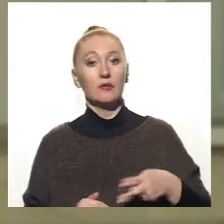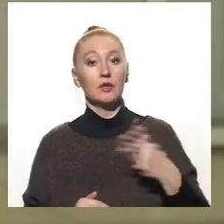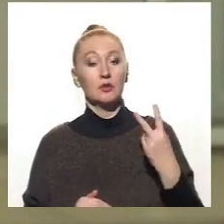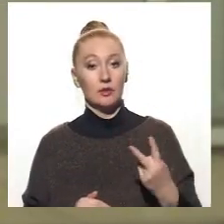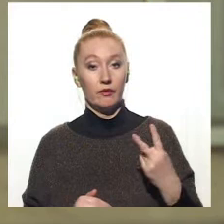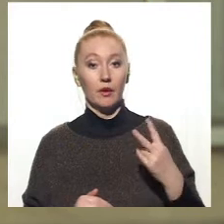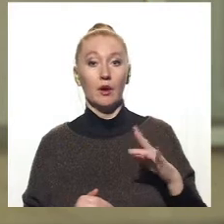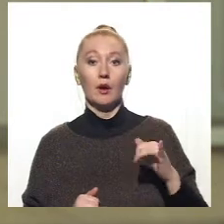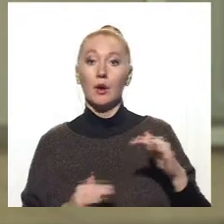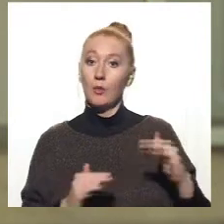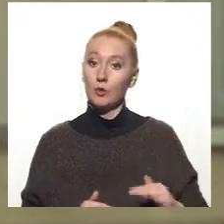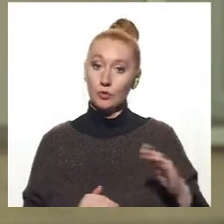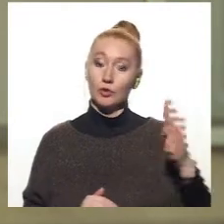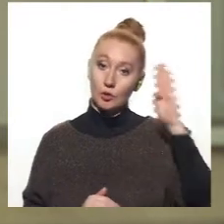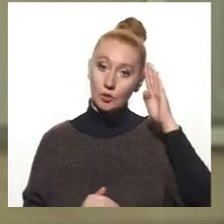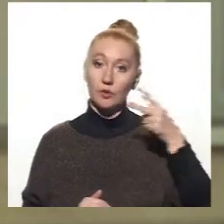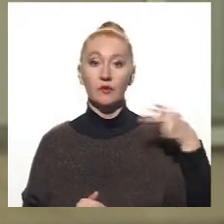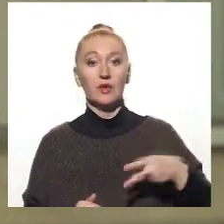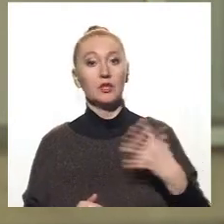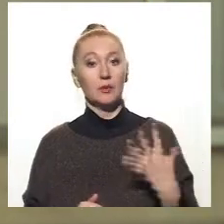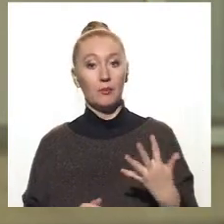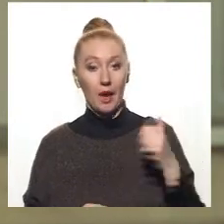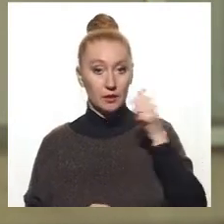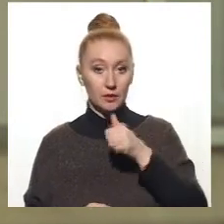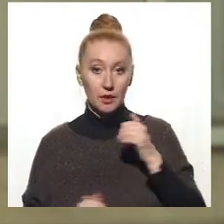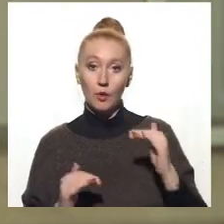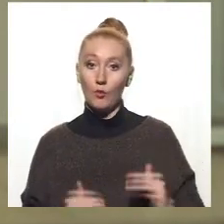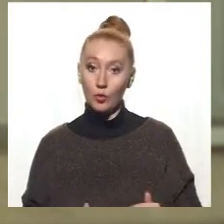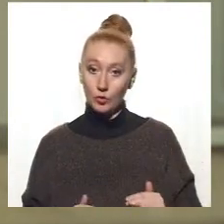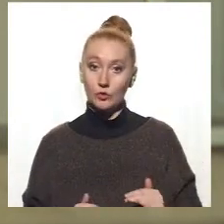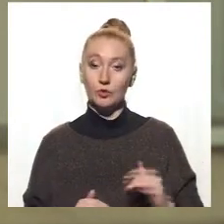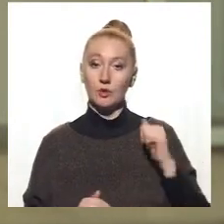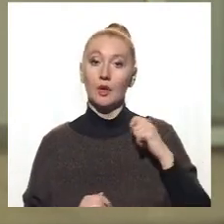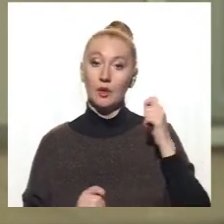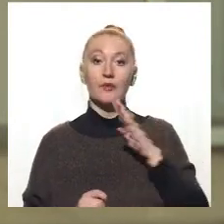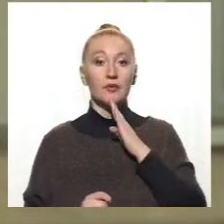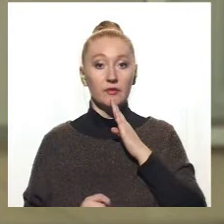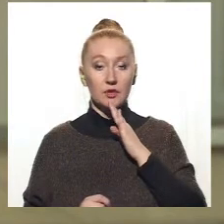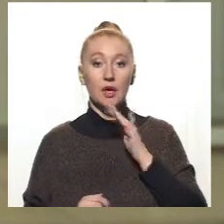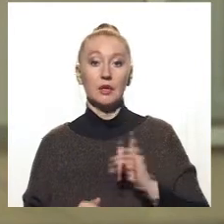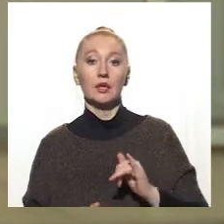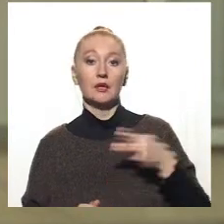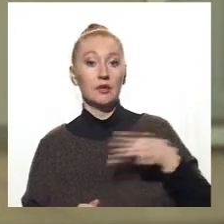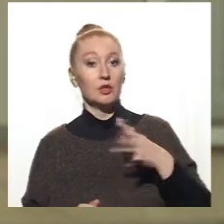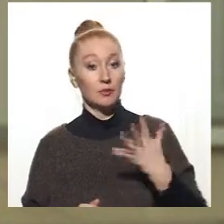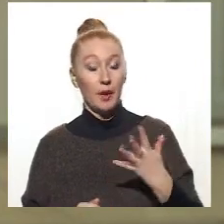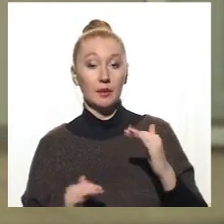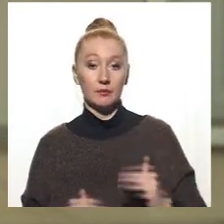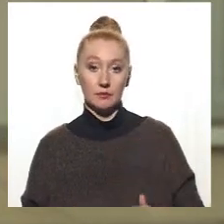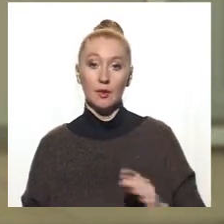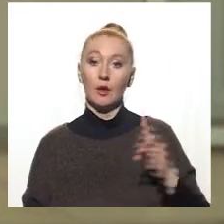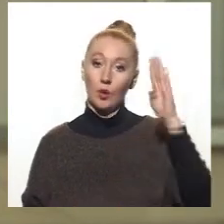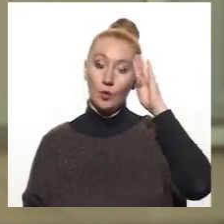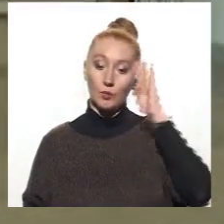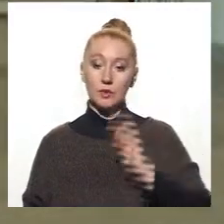рік народження і молодші хлопці, 2005 і молодші рік народження дівчата, і 2005 і молодші рік